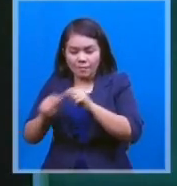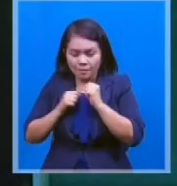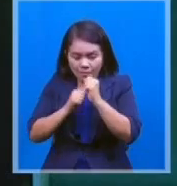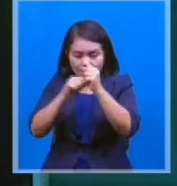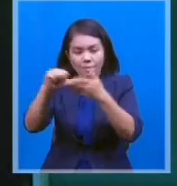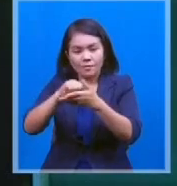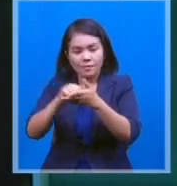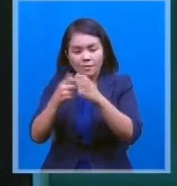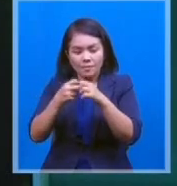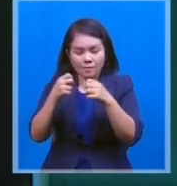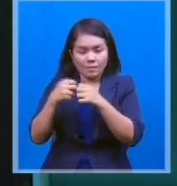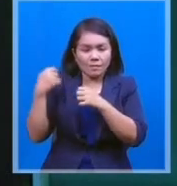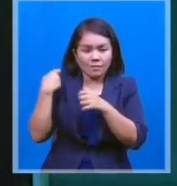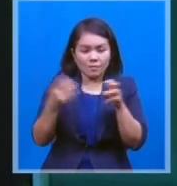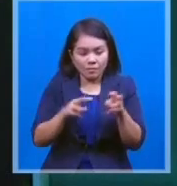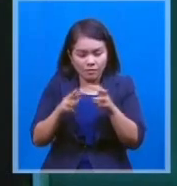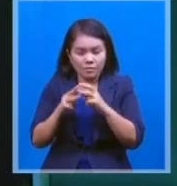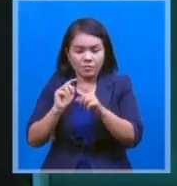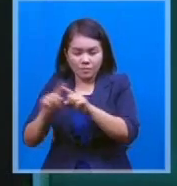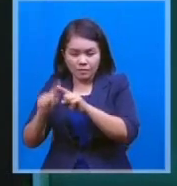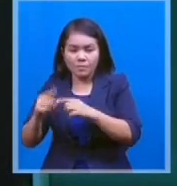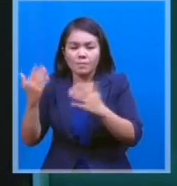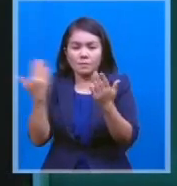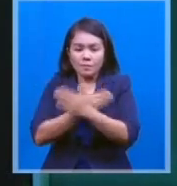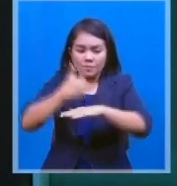ดไปมีหลากหลายวิธีการพยายามกันมาหลายรัฐบาลแล้ว